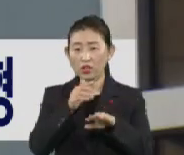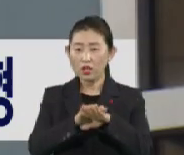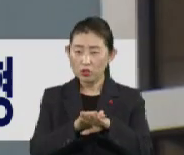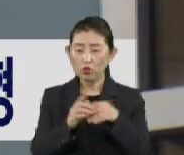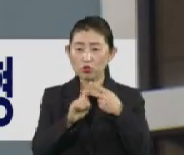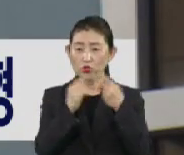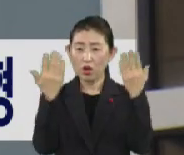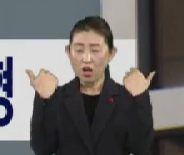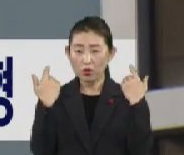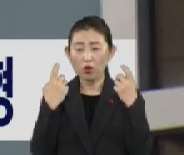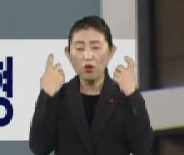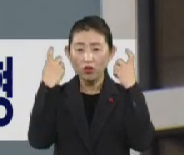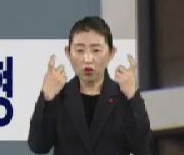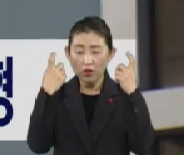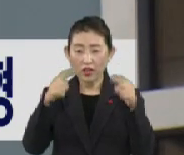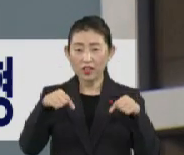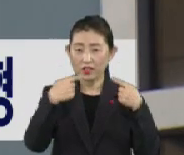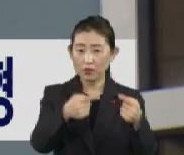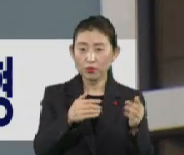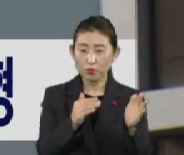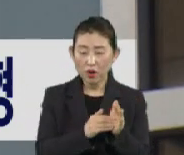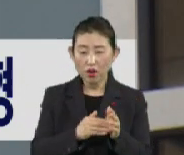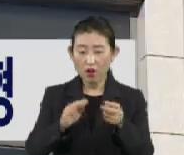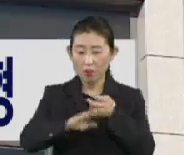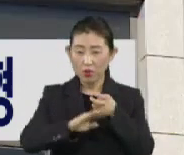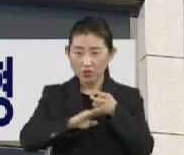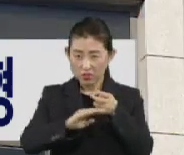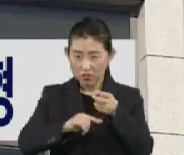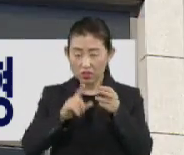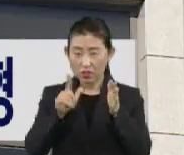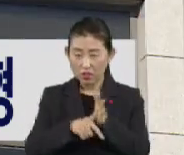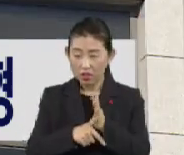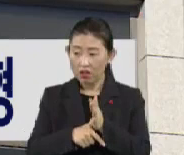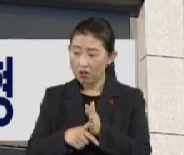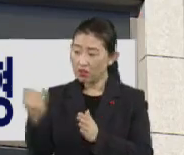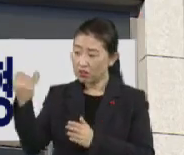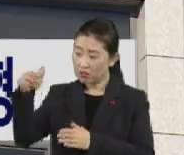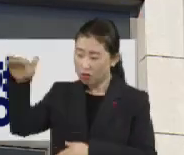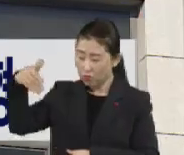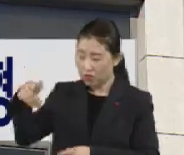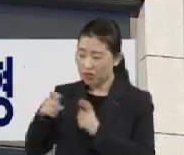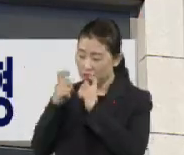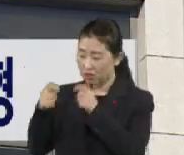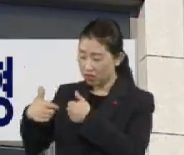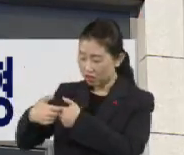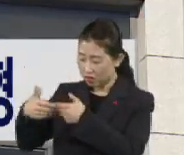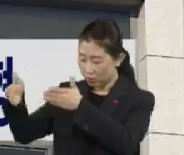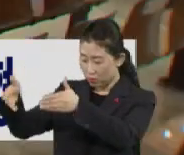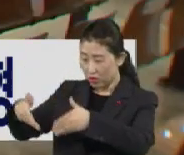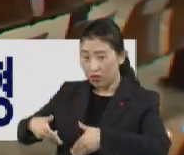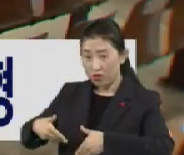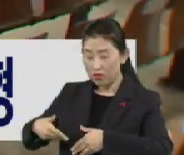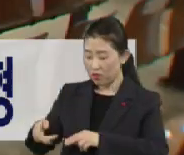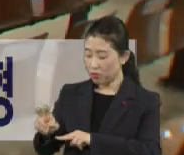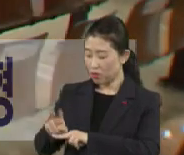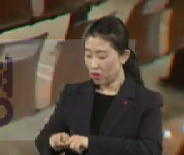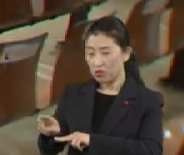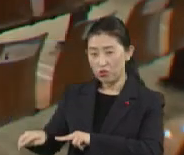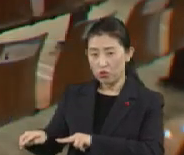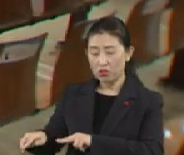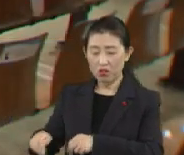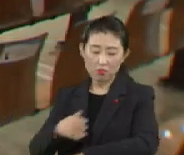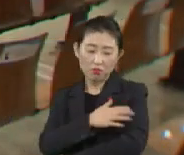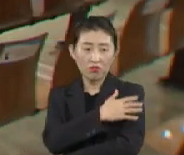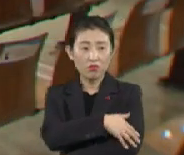한 중학교 수학여행에 동행해 버스로 이동하던 중 한 여학생을 개별 면담한다며 옆자리에 앉힌